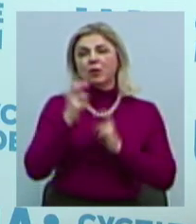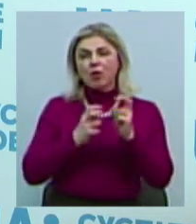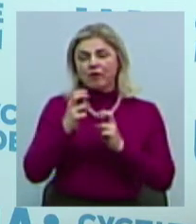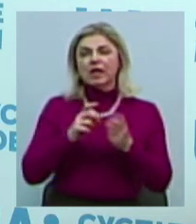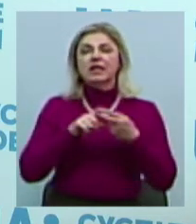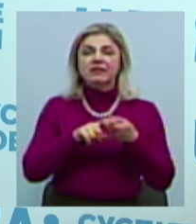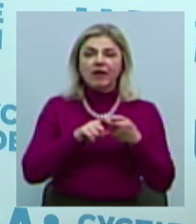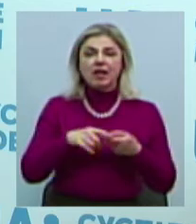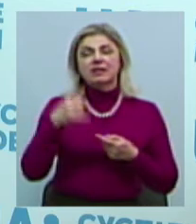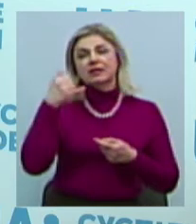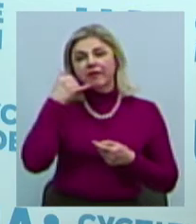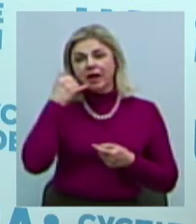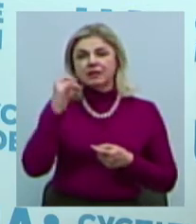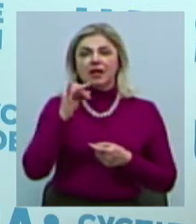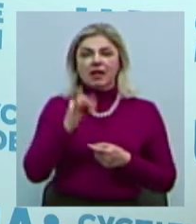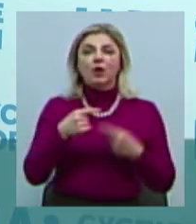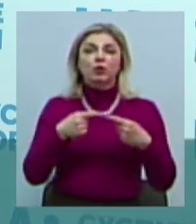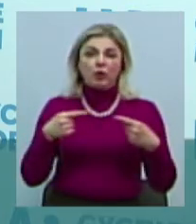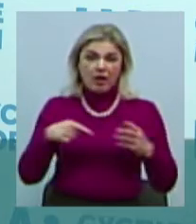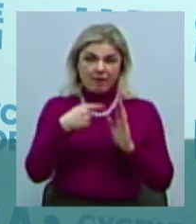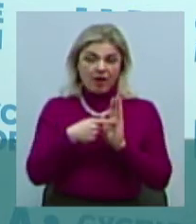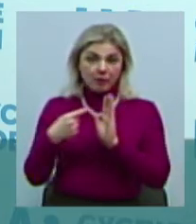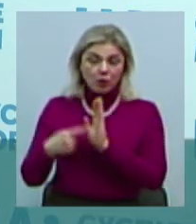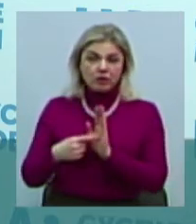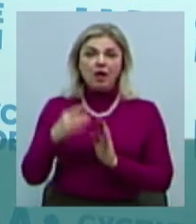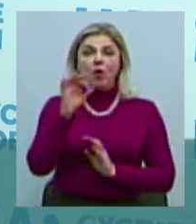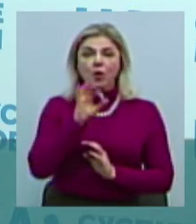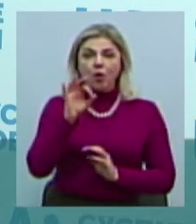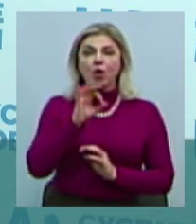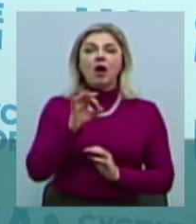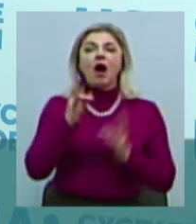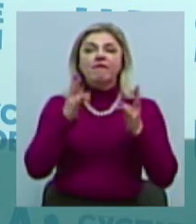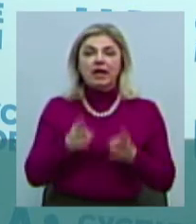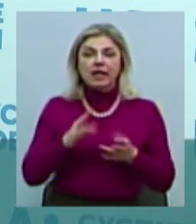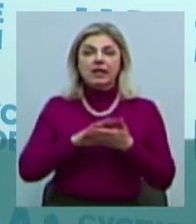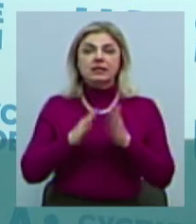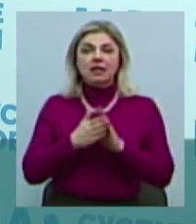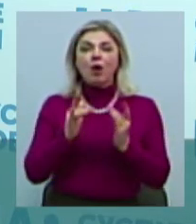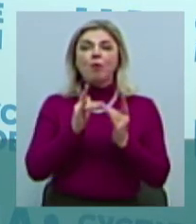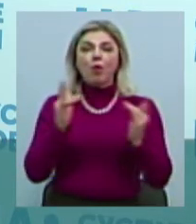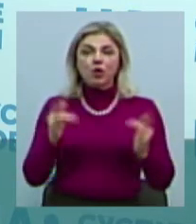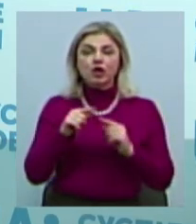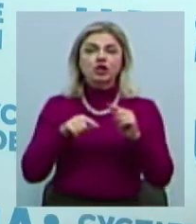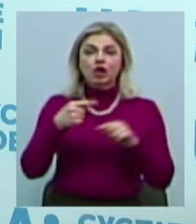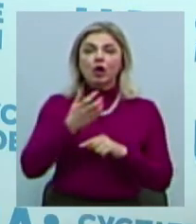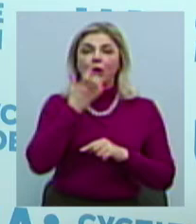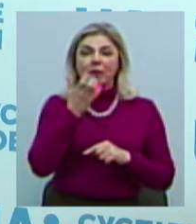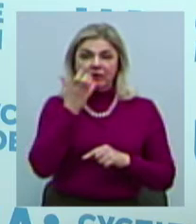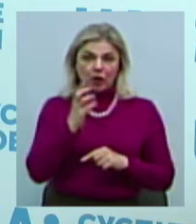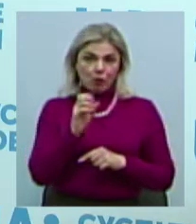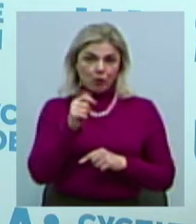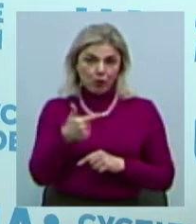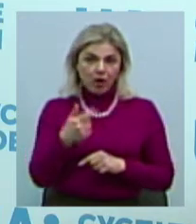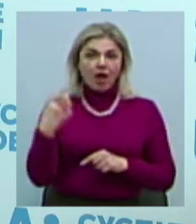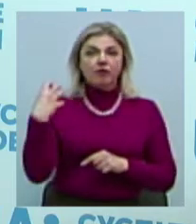зв'язку, сфери послуг, підприємництва та торгівлі. І що це, зокрема, про аварійний стан мосту через Південний Буг.